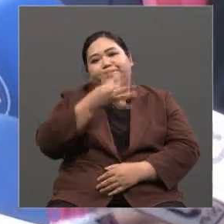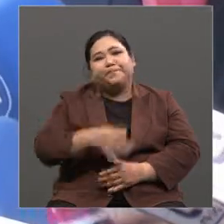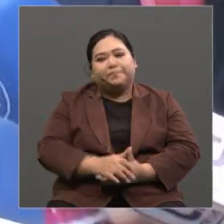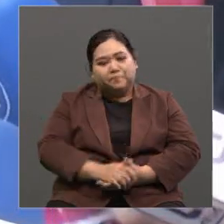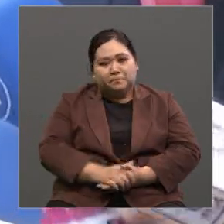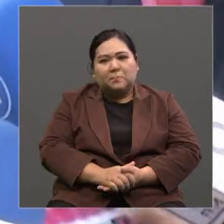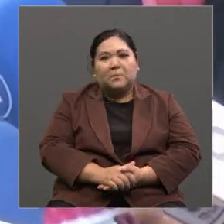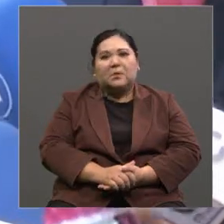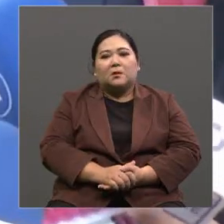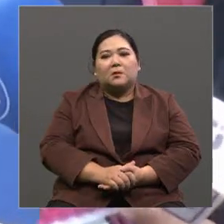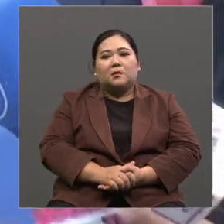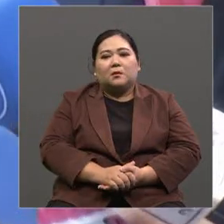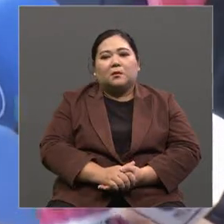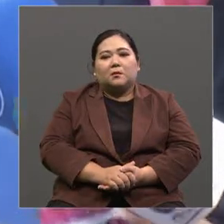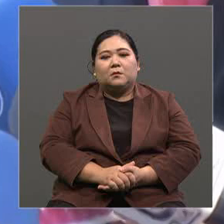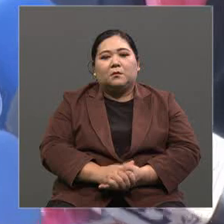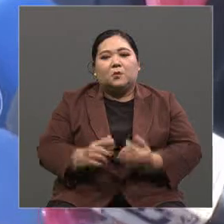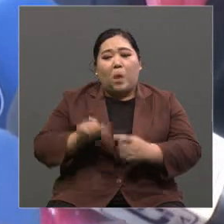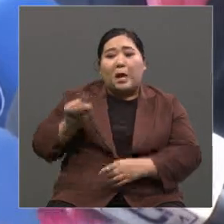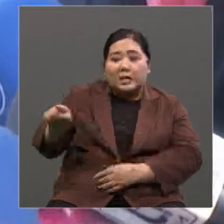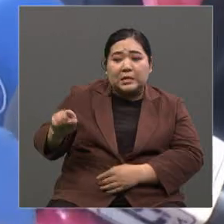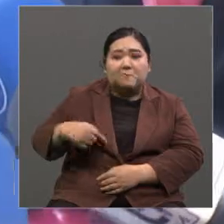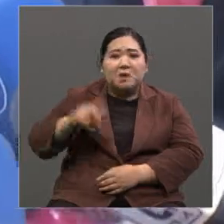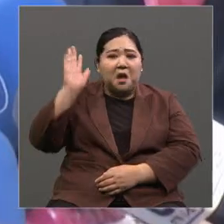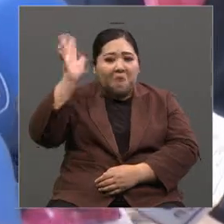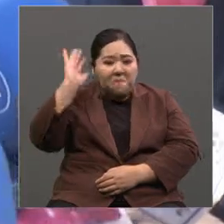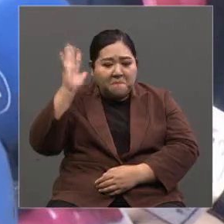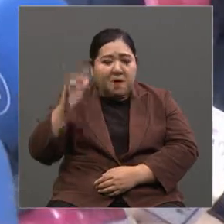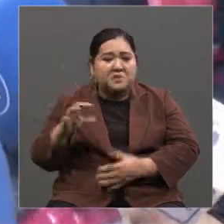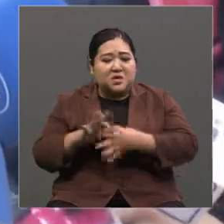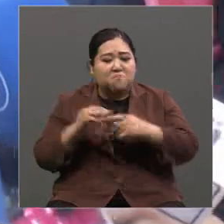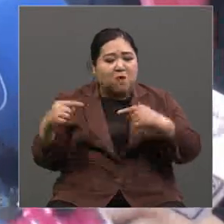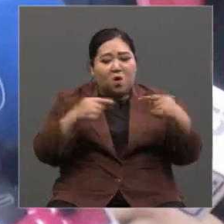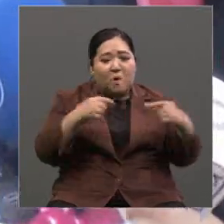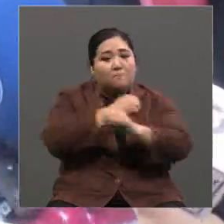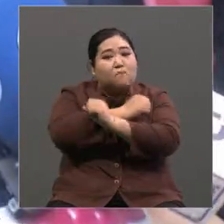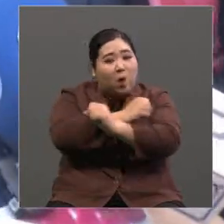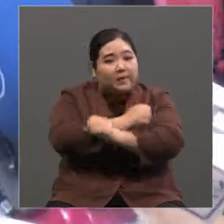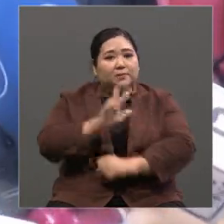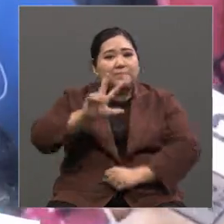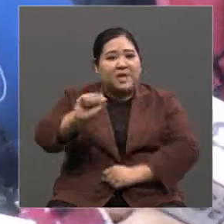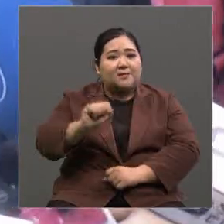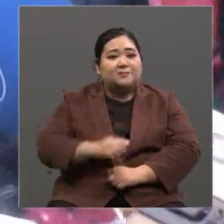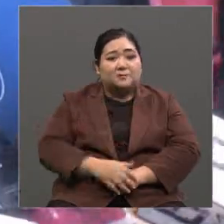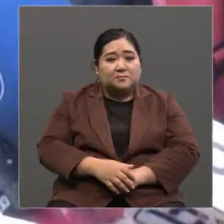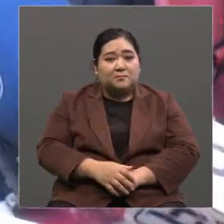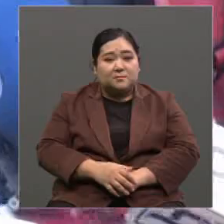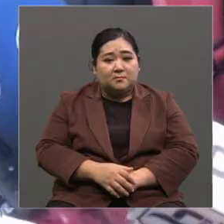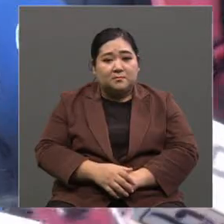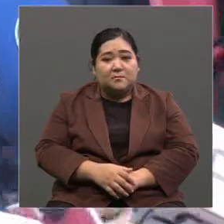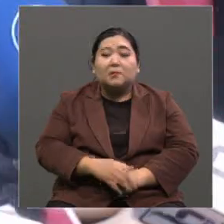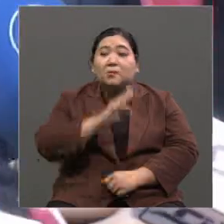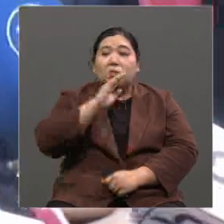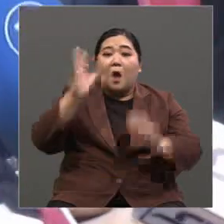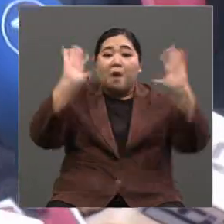ในส่วนของทนายตั้มเขาก็บอกแล้วไงว่ามันเป็นเรื่องของการว่าความแล้วก็ป้องกันการฟ้องร้องด้วยไอ้เรื่อง 300,000บาทอ่ะก็คือว่าถ้าเกิดว่า